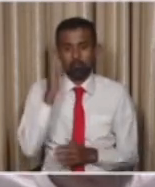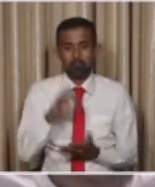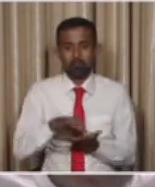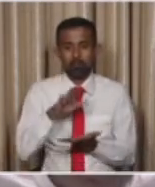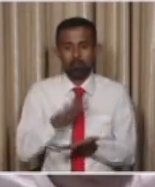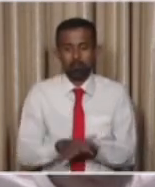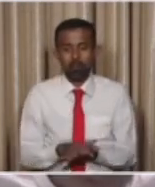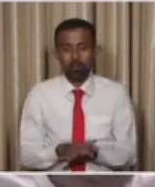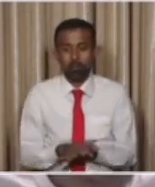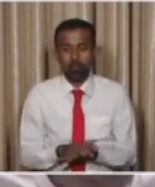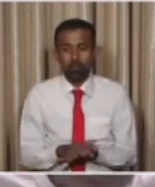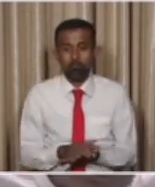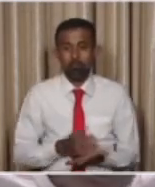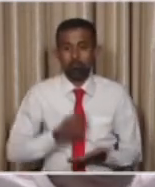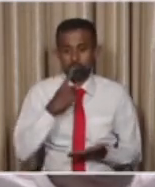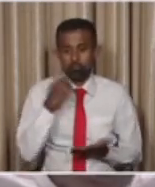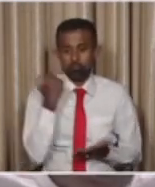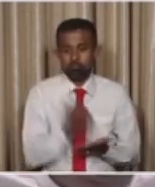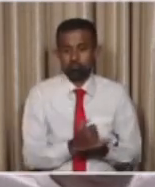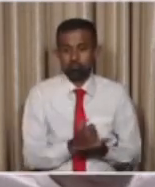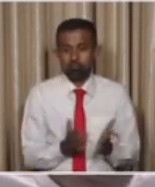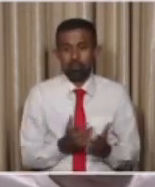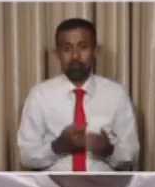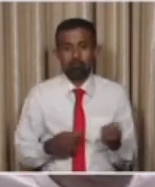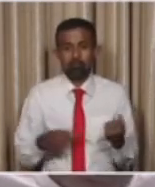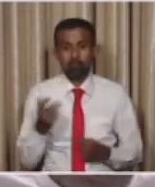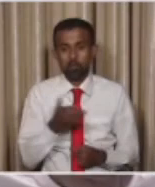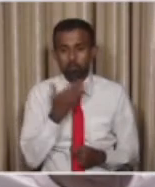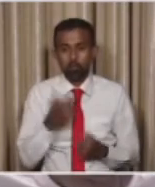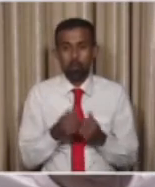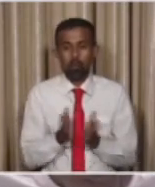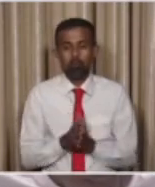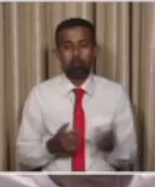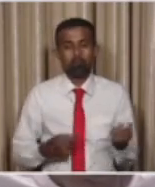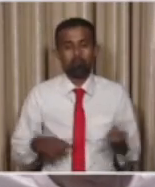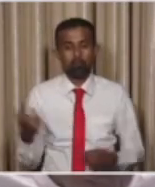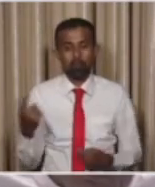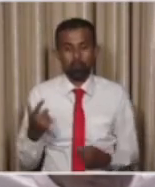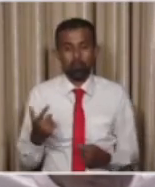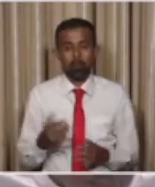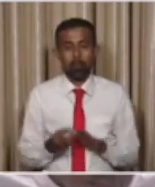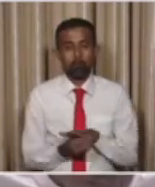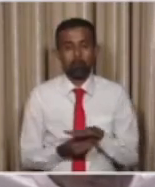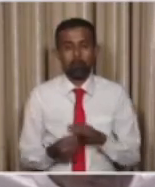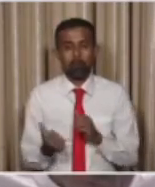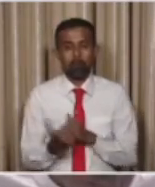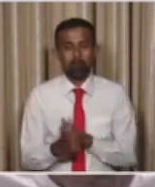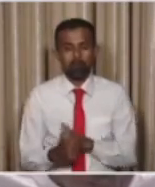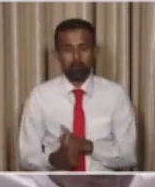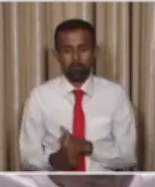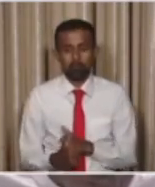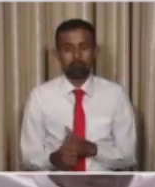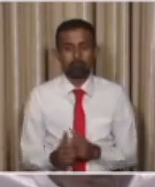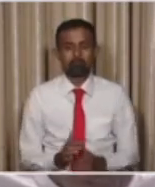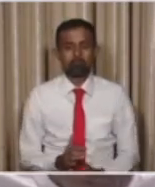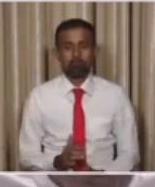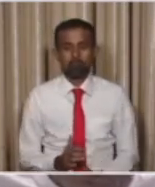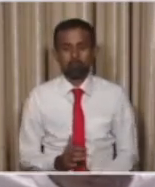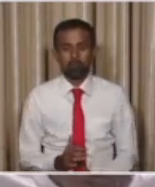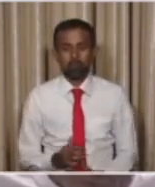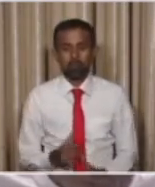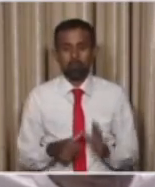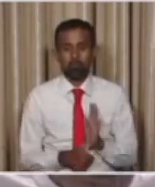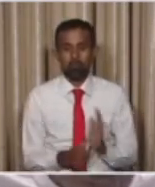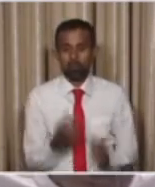කරලා මේක සීල් එක ගහලා යන්නේ විකුණන්න පුළුවන් කාරණා ටික ඔක්කොම විකුණලා තියන්න අවශ්‍ය පරිසරය හරි ගස්ස ගන්න. ඒක නිසා මේ